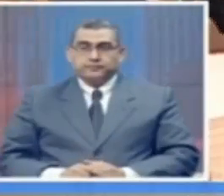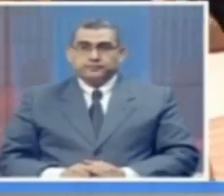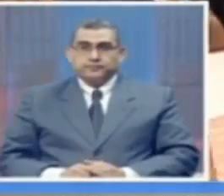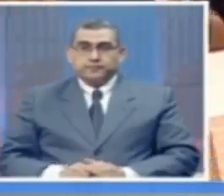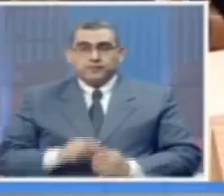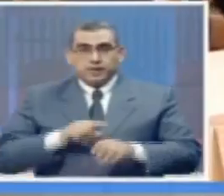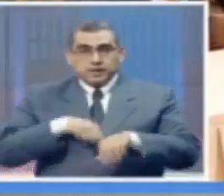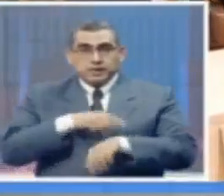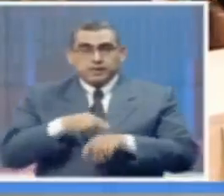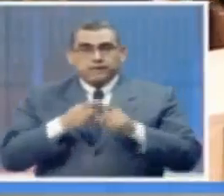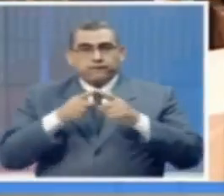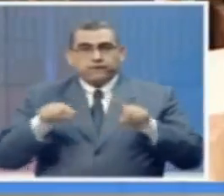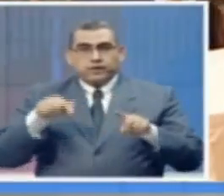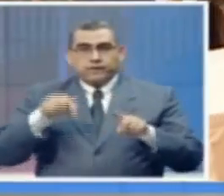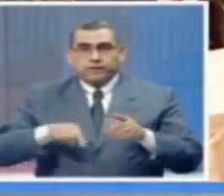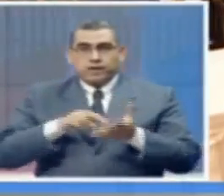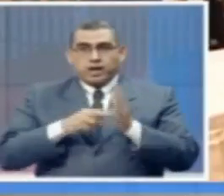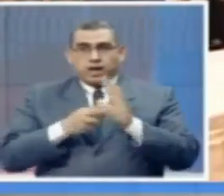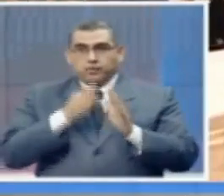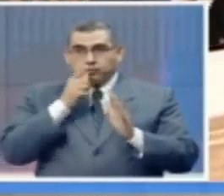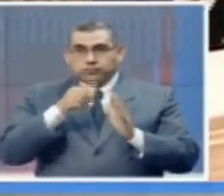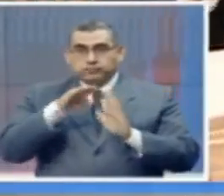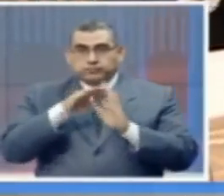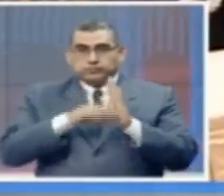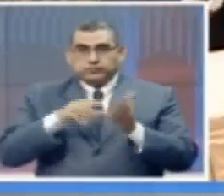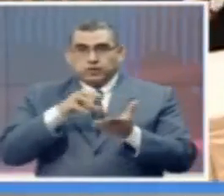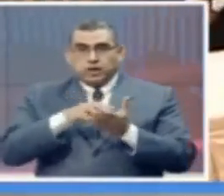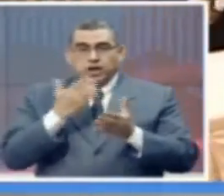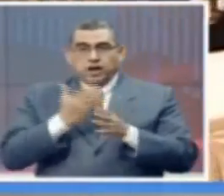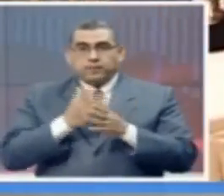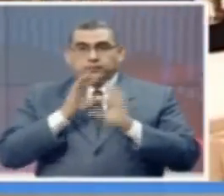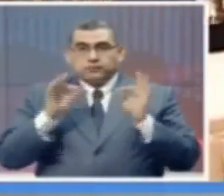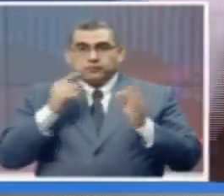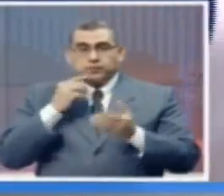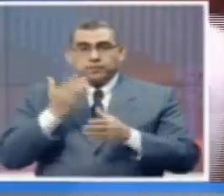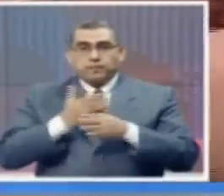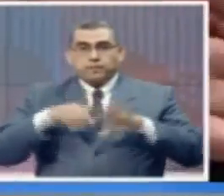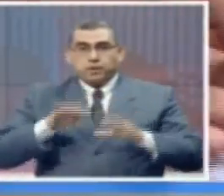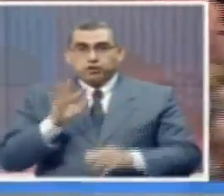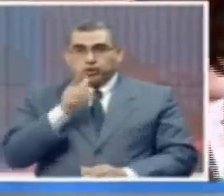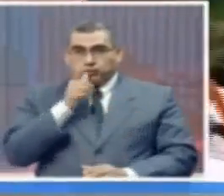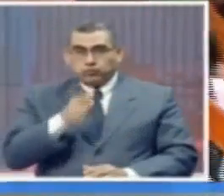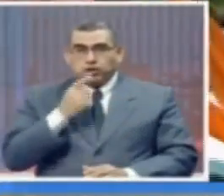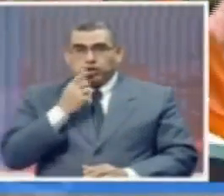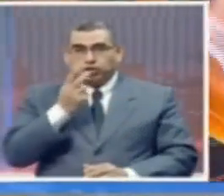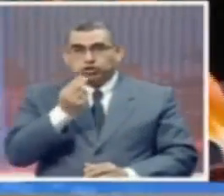ساعات تفصلنا عن بدء دور الانعقاد الأول من الفصل التشريعي الثاني لمجلس النواب